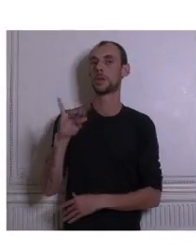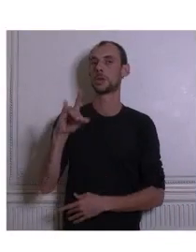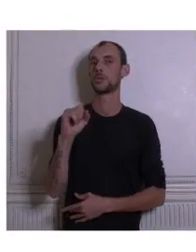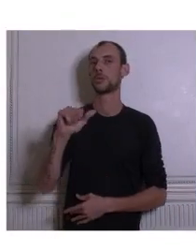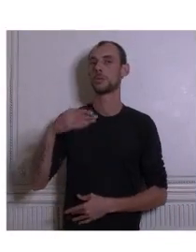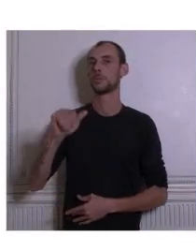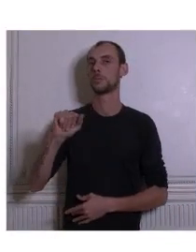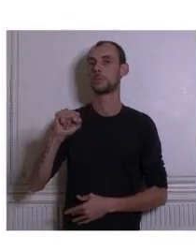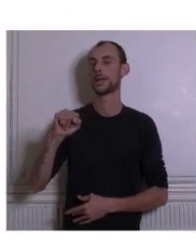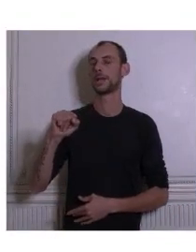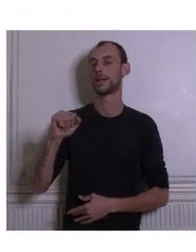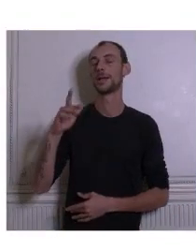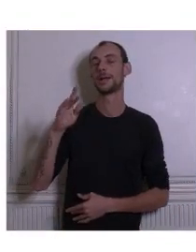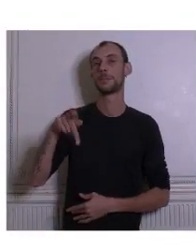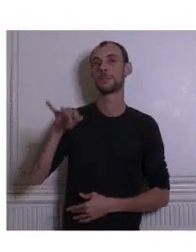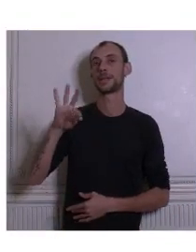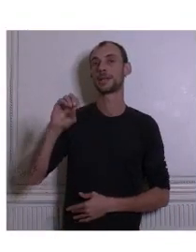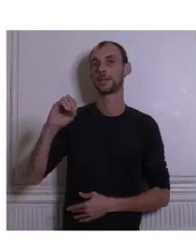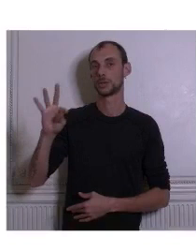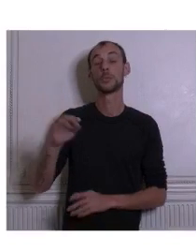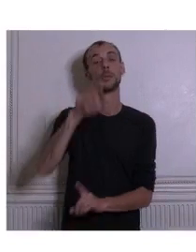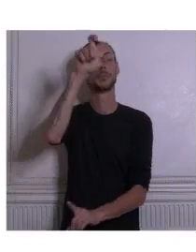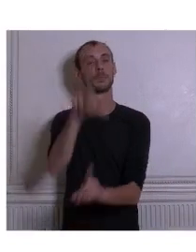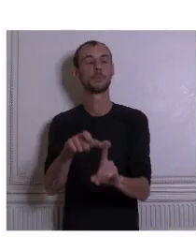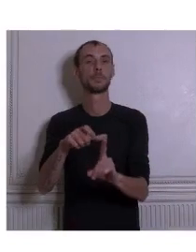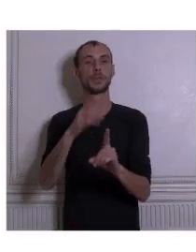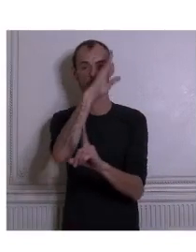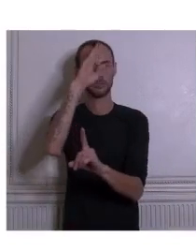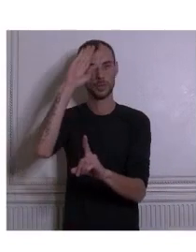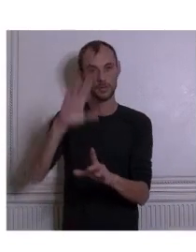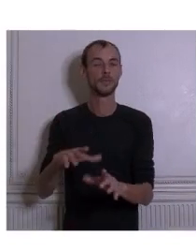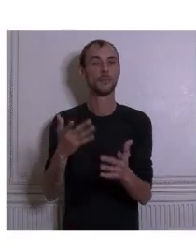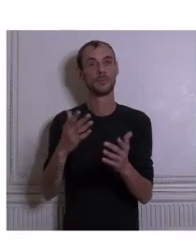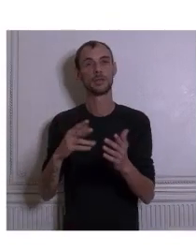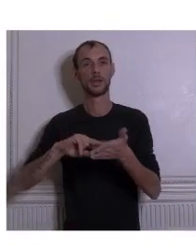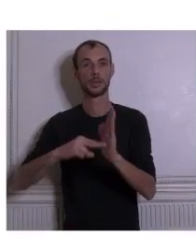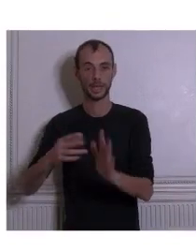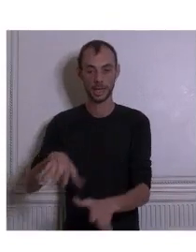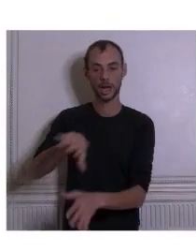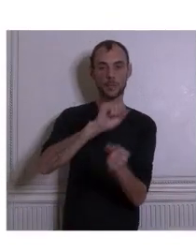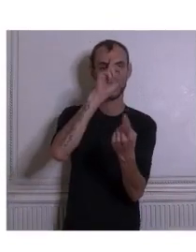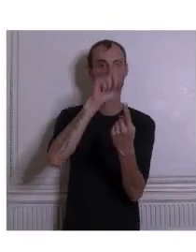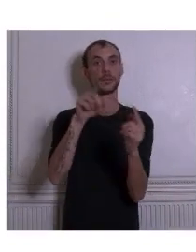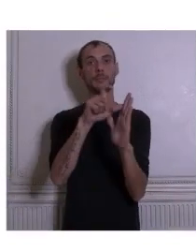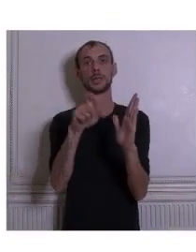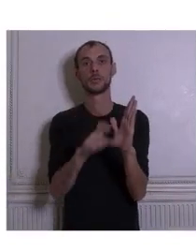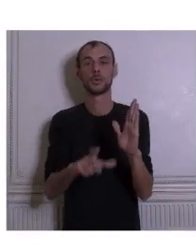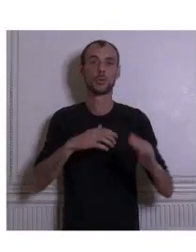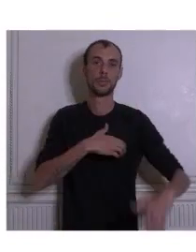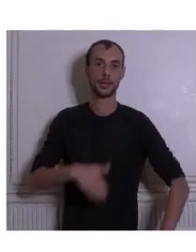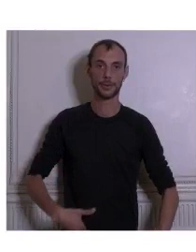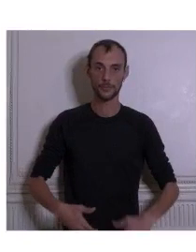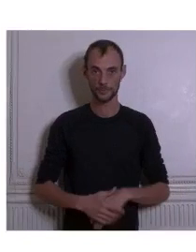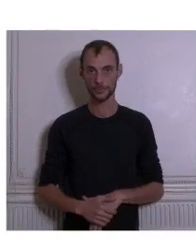Donc il s'agit à nouveau d'une convention. Donc je vous rappelle que la compagnie Christine Acid, c'est celle qui a été